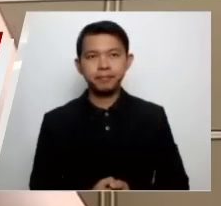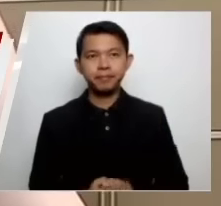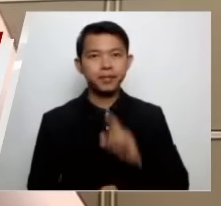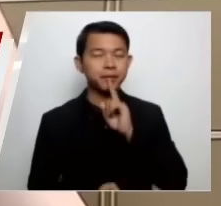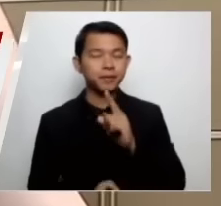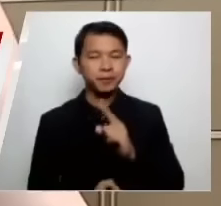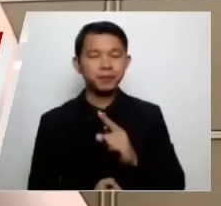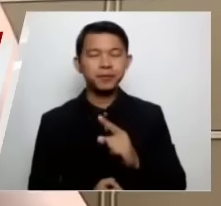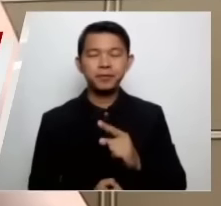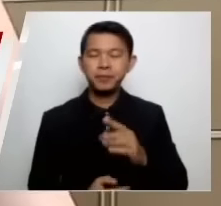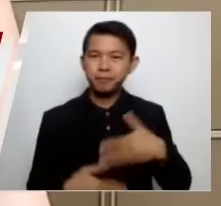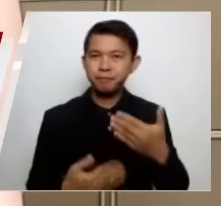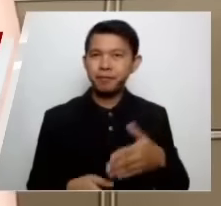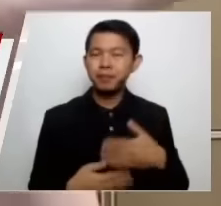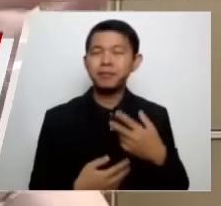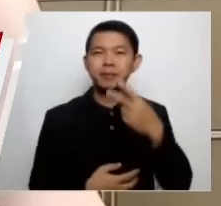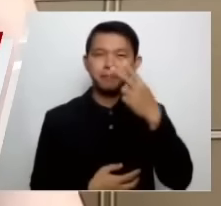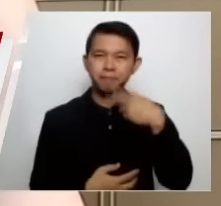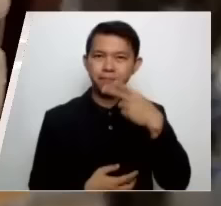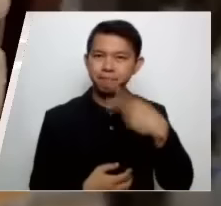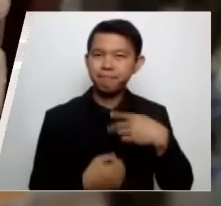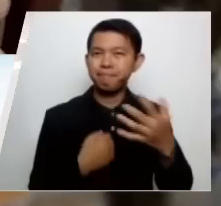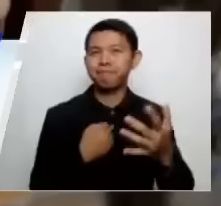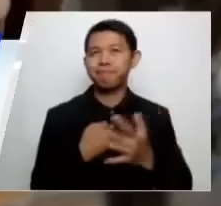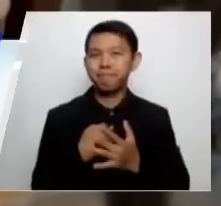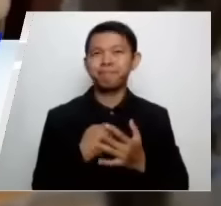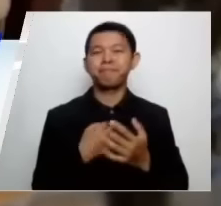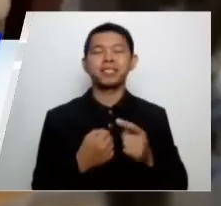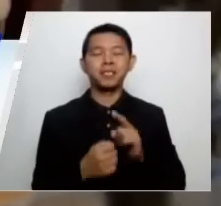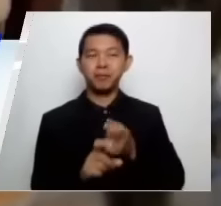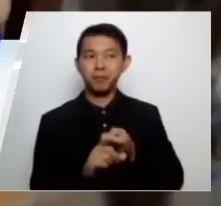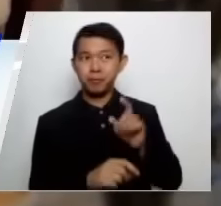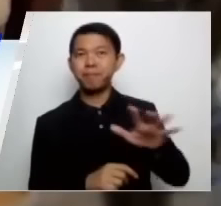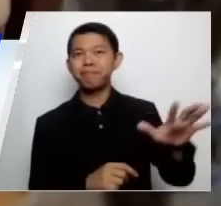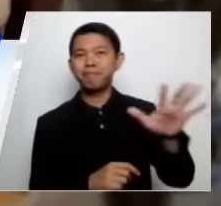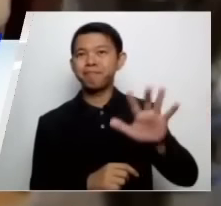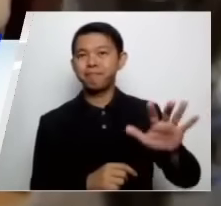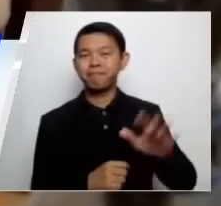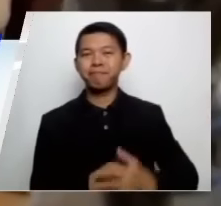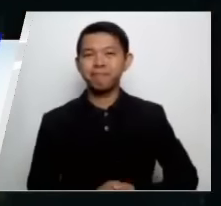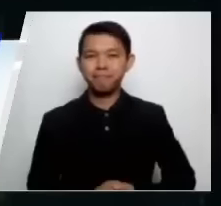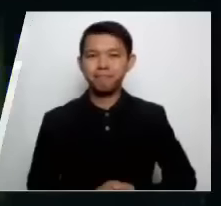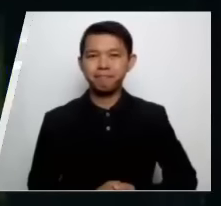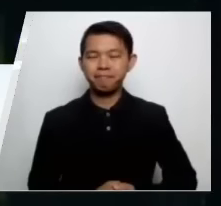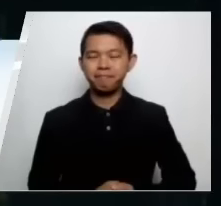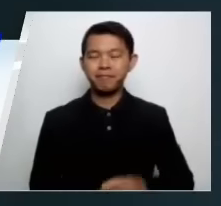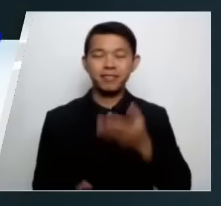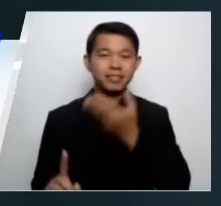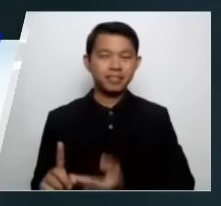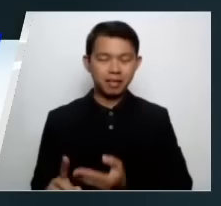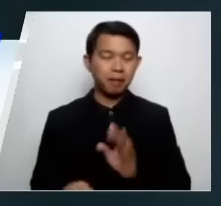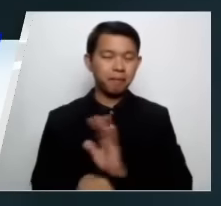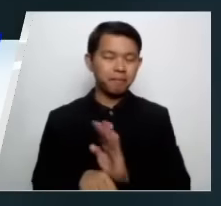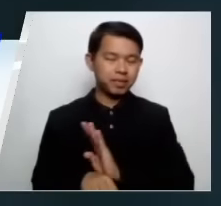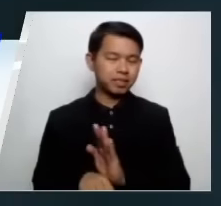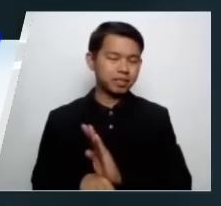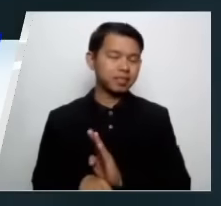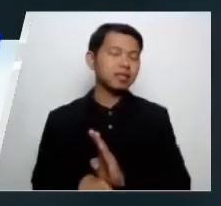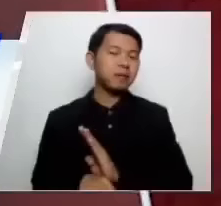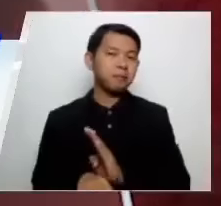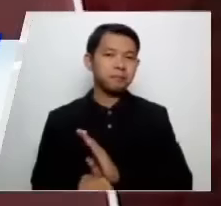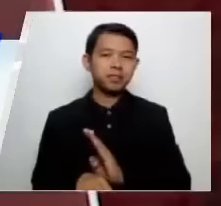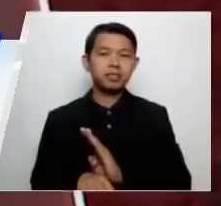nakakaiyak, lalo na coming from them. Habang abala pa rin si Carla sa kanyang ongoing series na The Stolen Life, naghahanda na